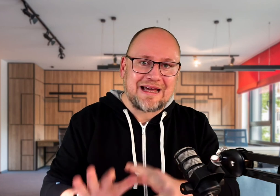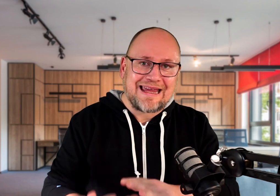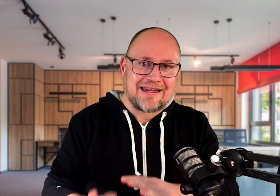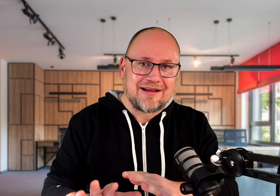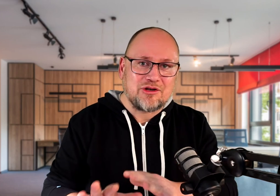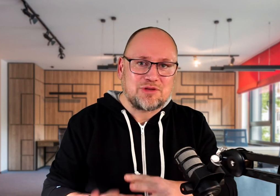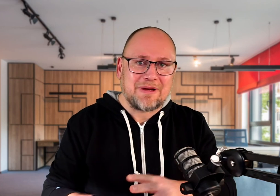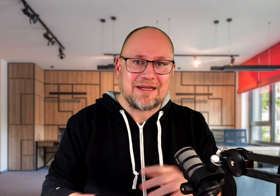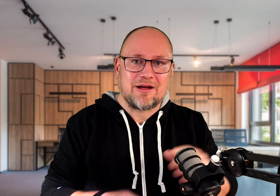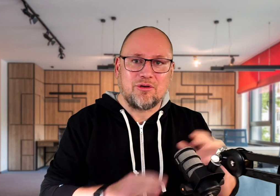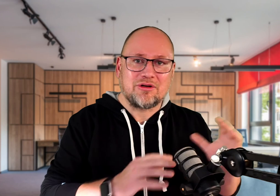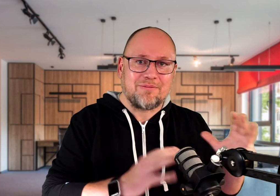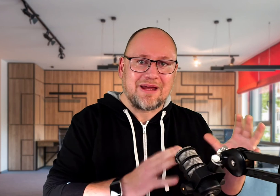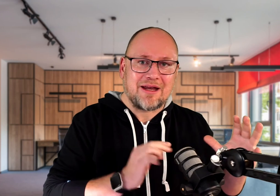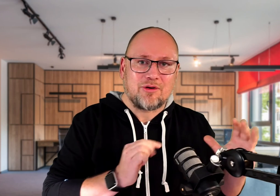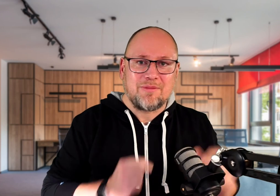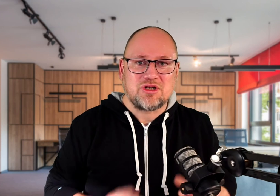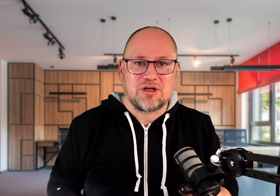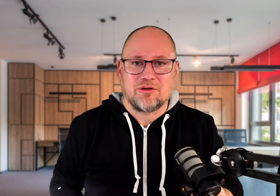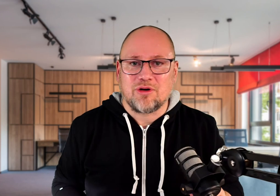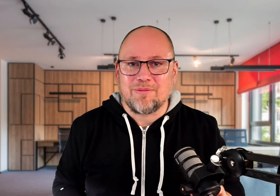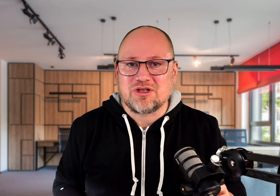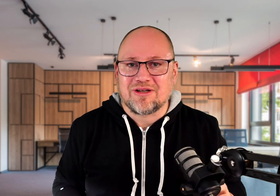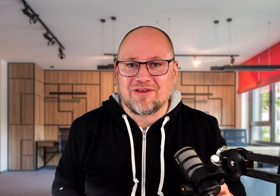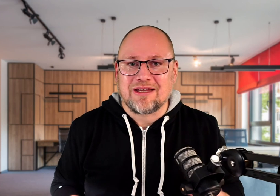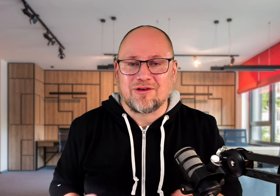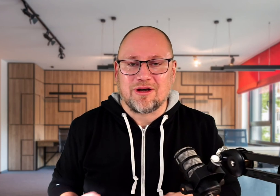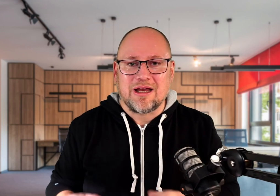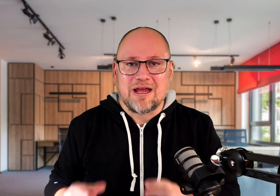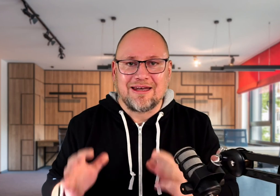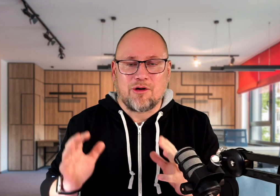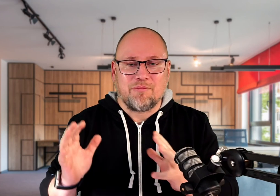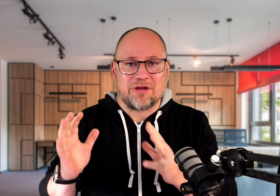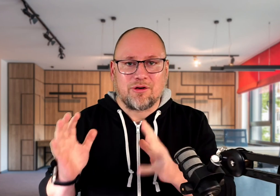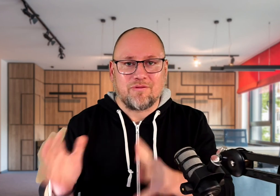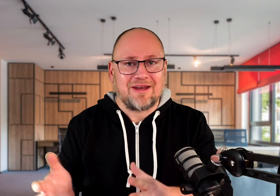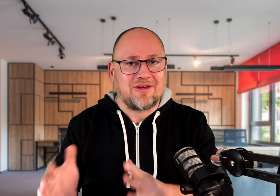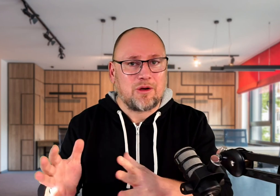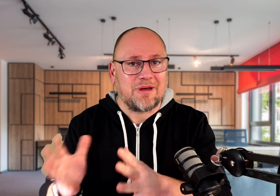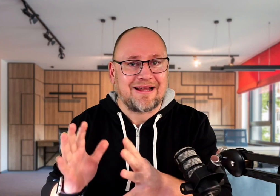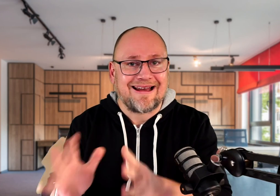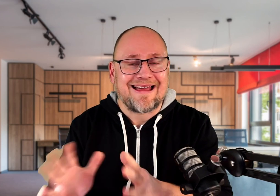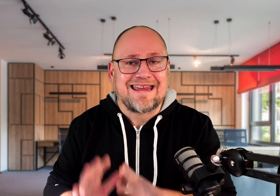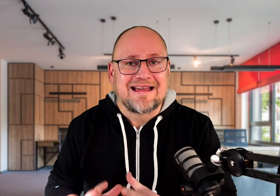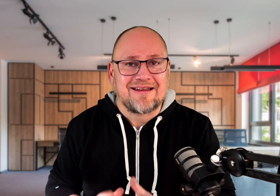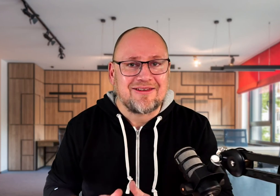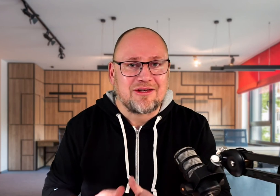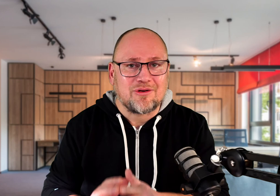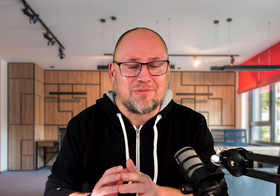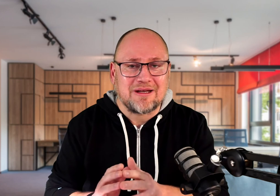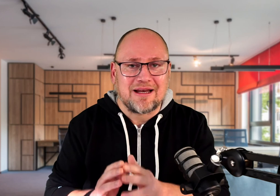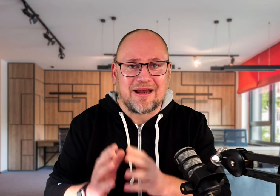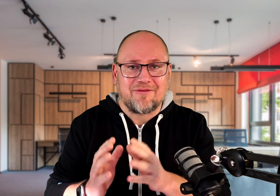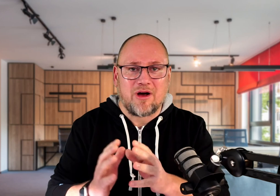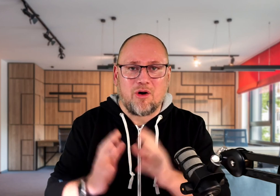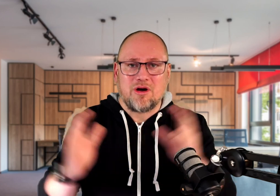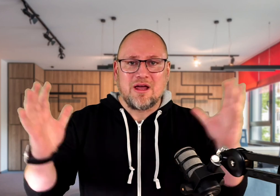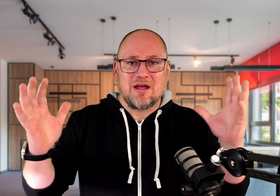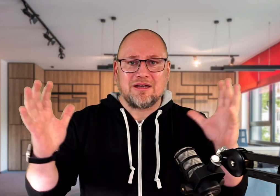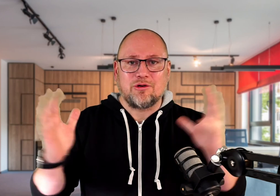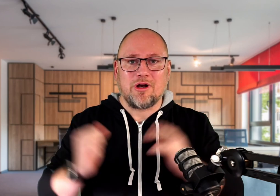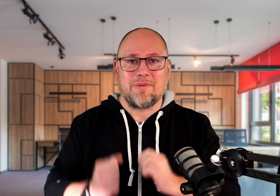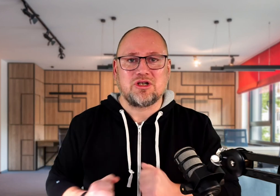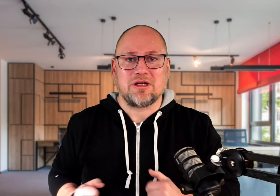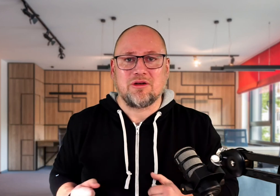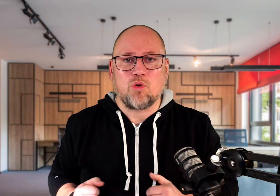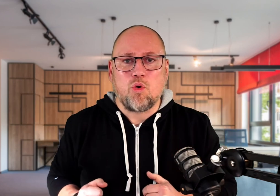Sprecherinnen und Sprecher und Gebärdendolmetscherinnen und Dolmetscher sehe, sondern die komplette Konferenz, die komplette Galerieansicht und mir dann einfach auch